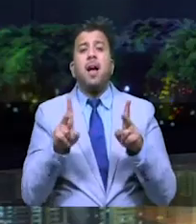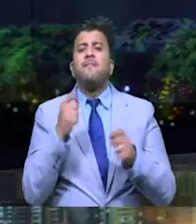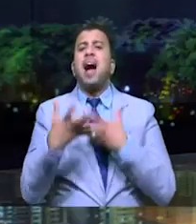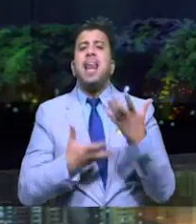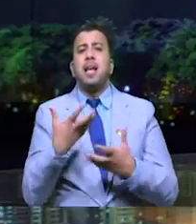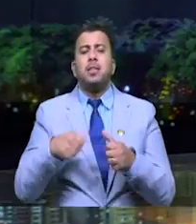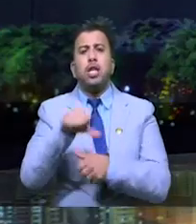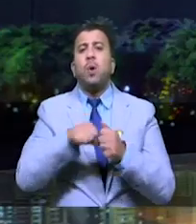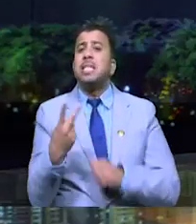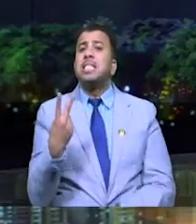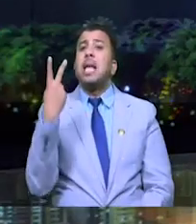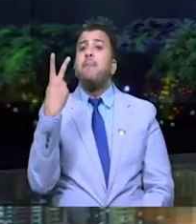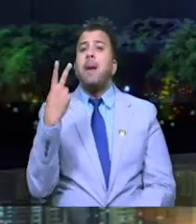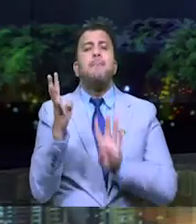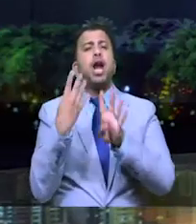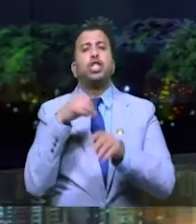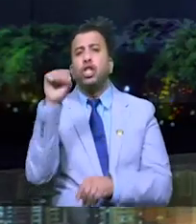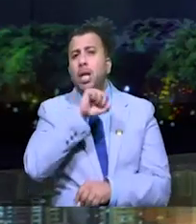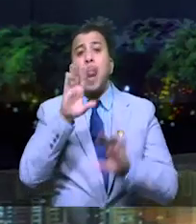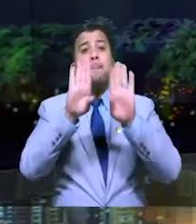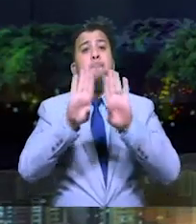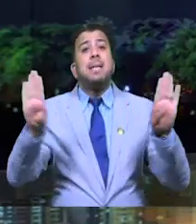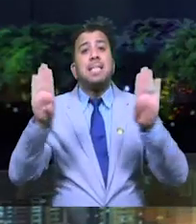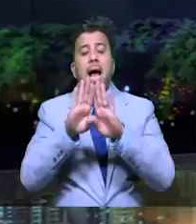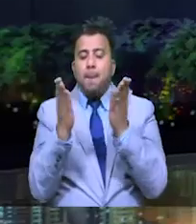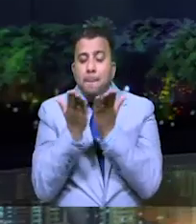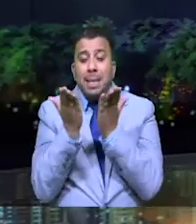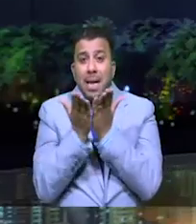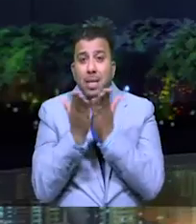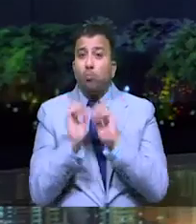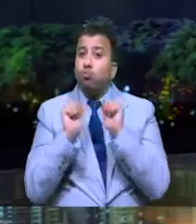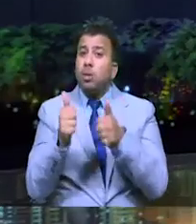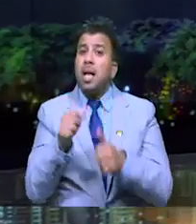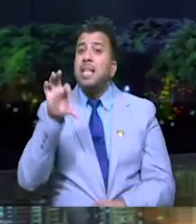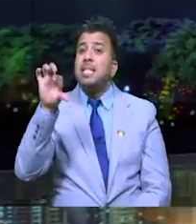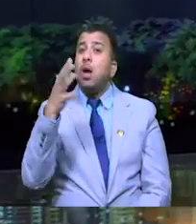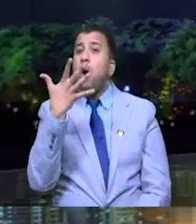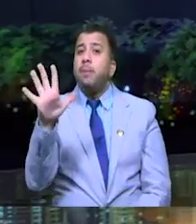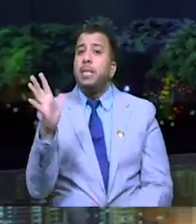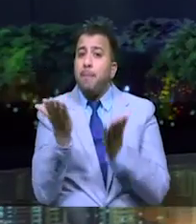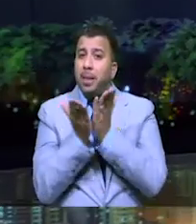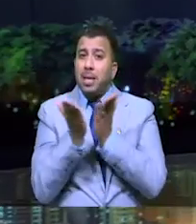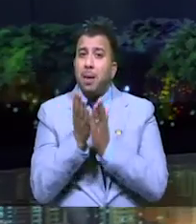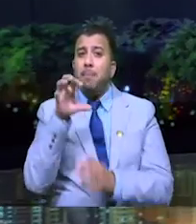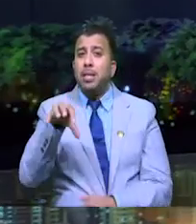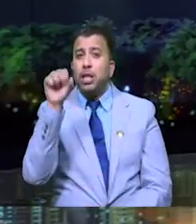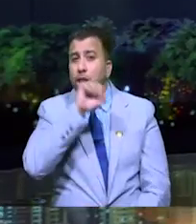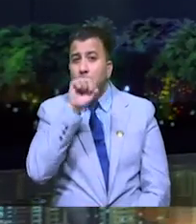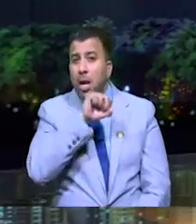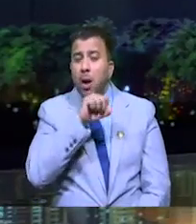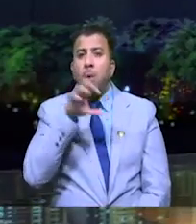انطلقت فعاليات الدورة السابعة لمهرجان الشارقة للمسرح المدرسي بمشاركة 59 مدرسة من مدينة